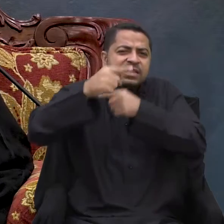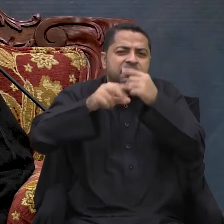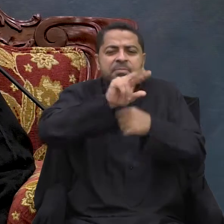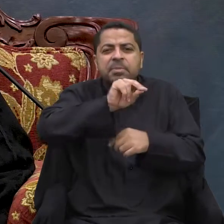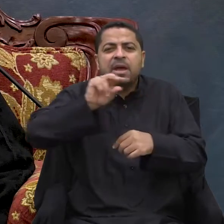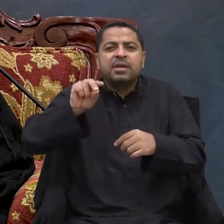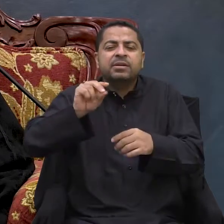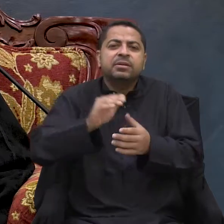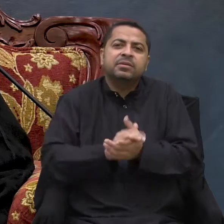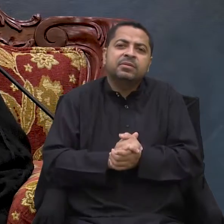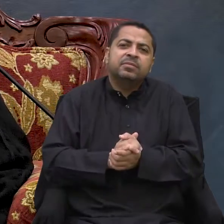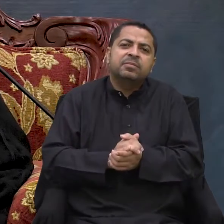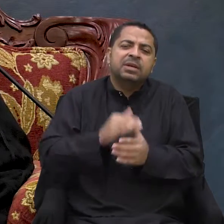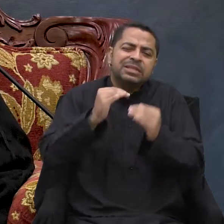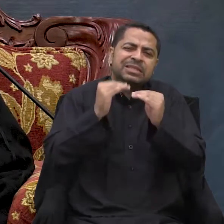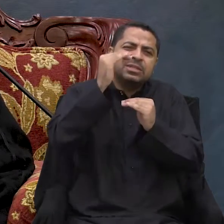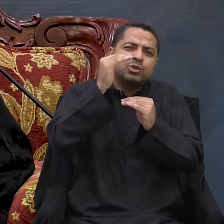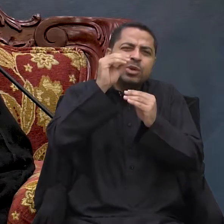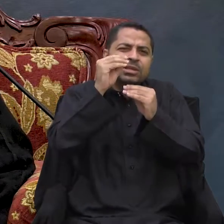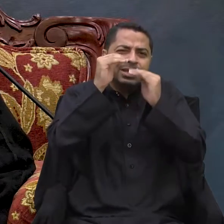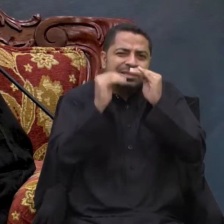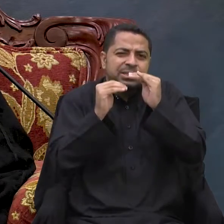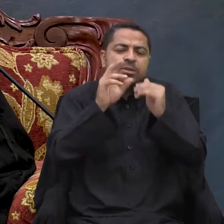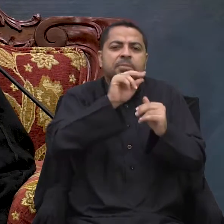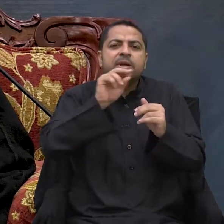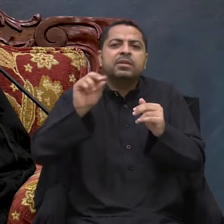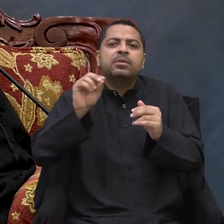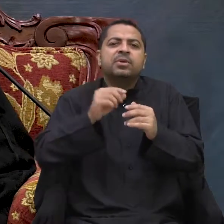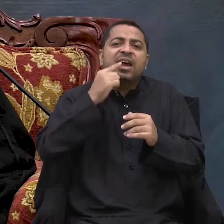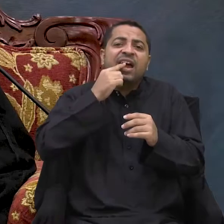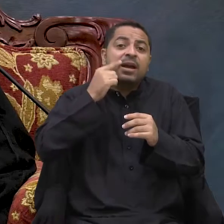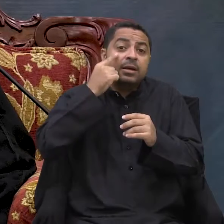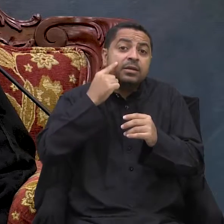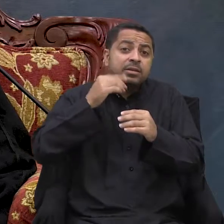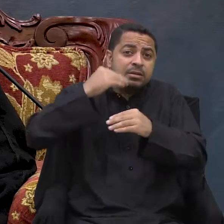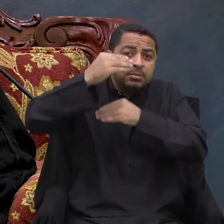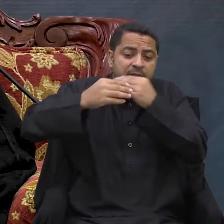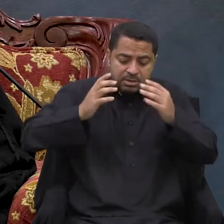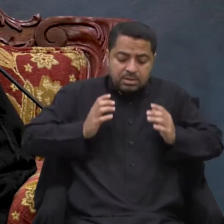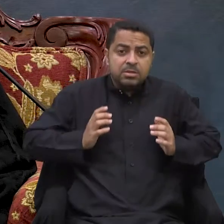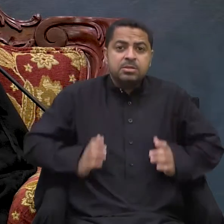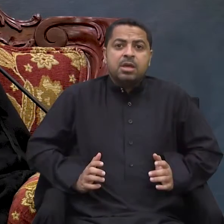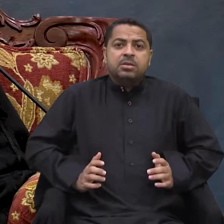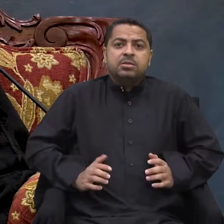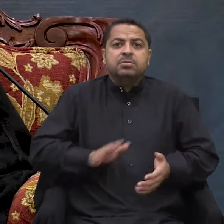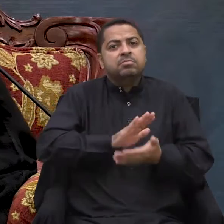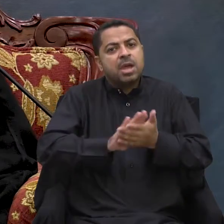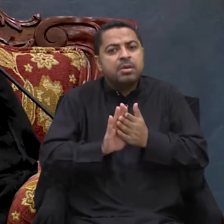الإطار، يزيد أو يقصر. هذا عمر البدن